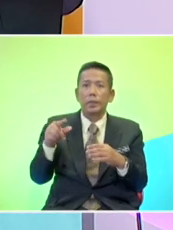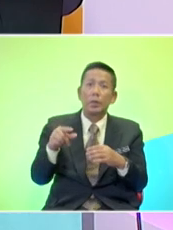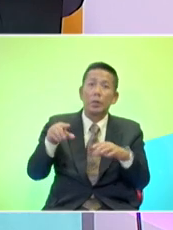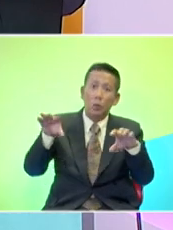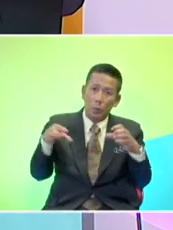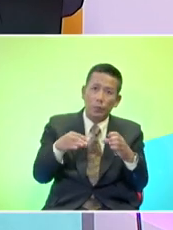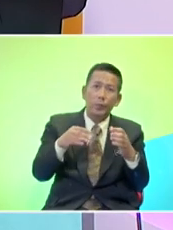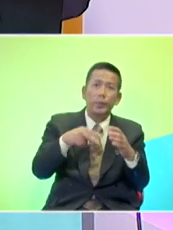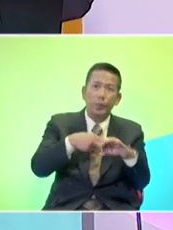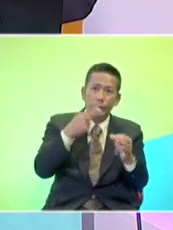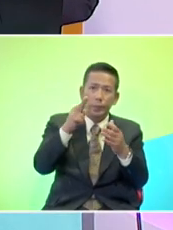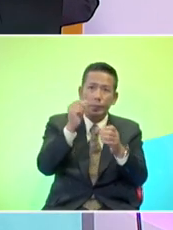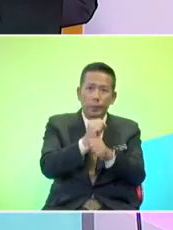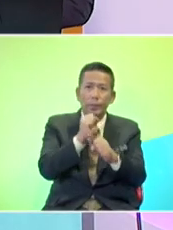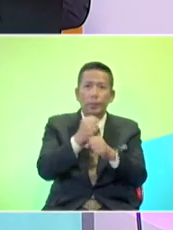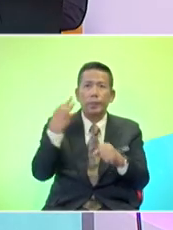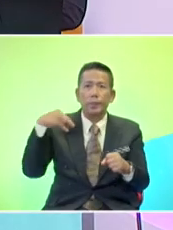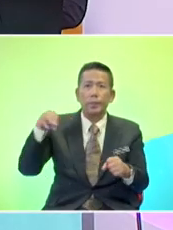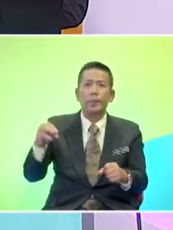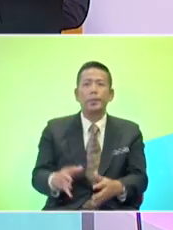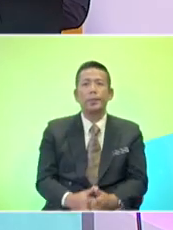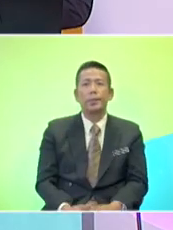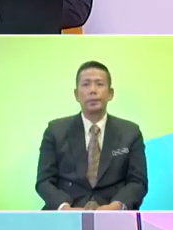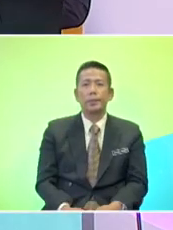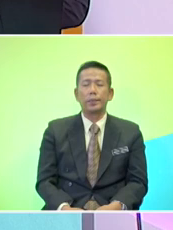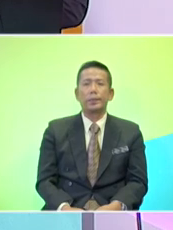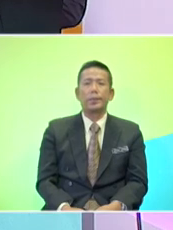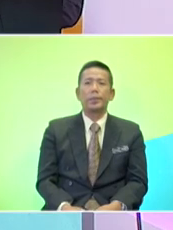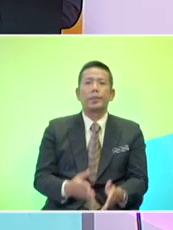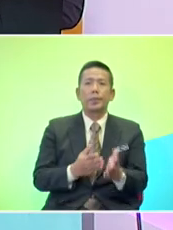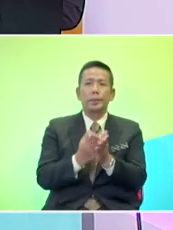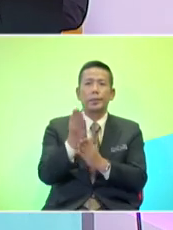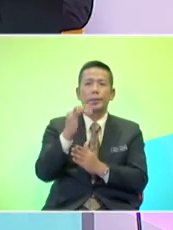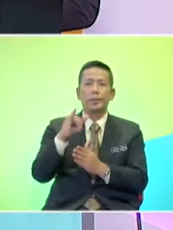dan juga Oke seterusnya